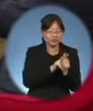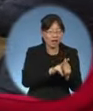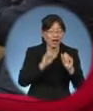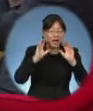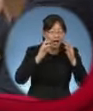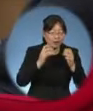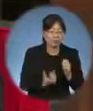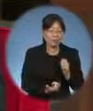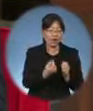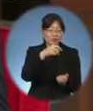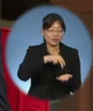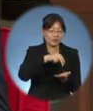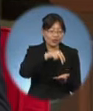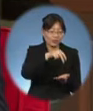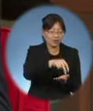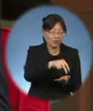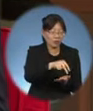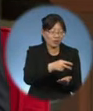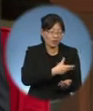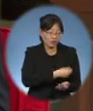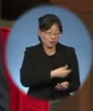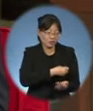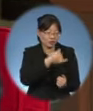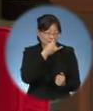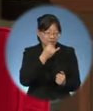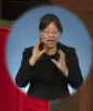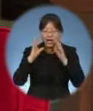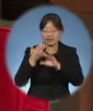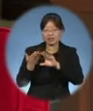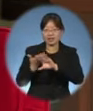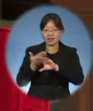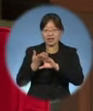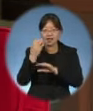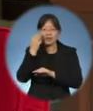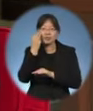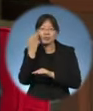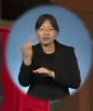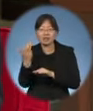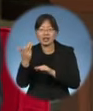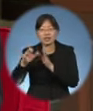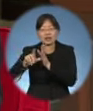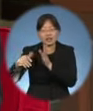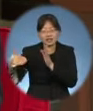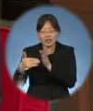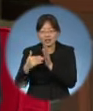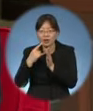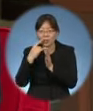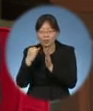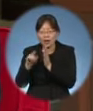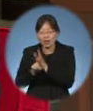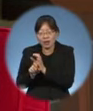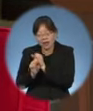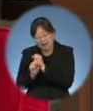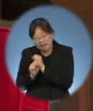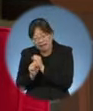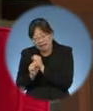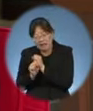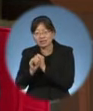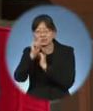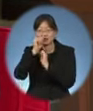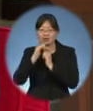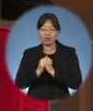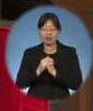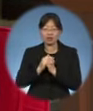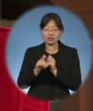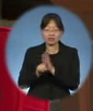먹고, 그러잖아요. 그런데 예. 어른 아이들은 그렇지가 않죠. 18개월까지는 거의 의존적이라고 볼 수 있습니다. 그